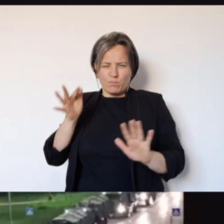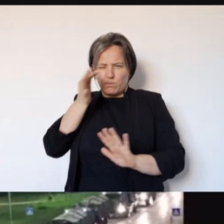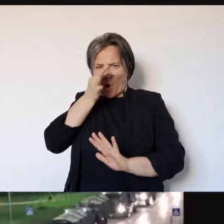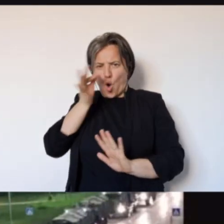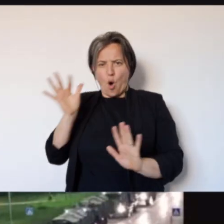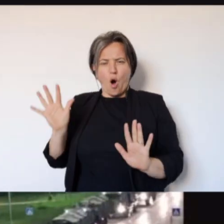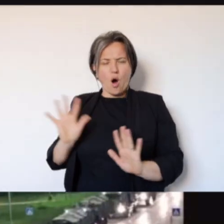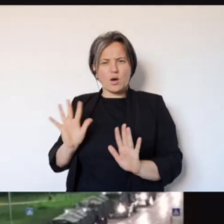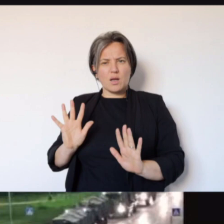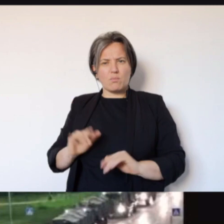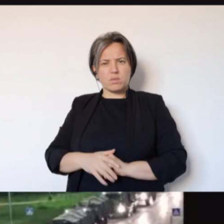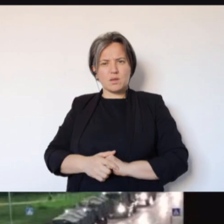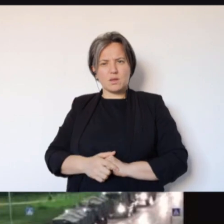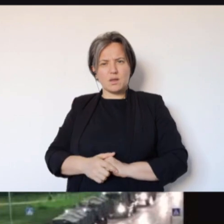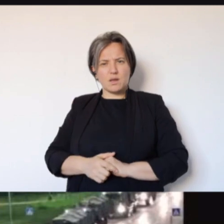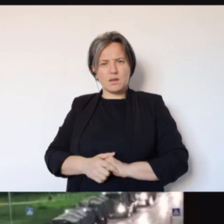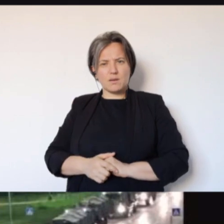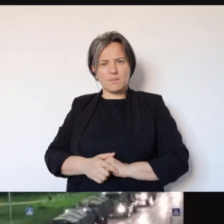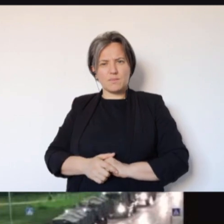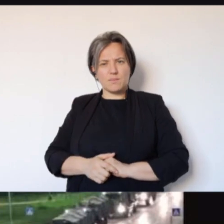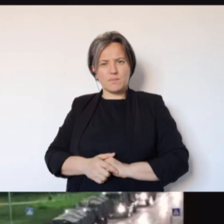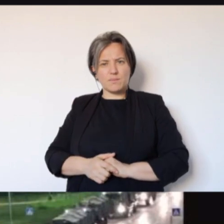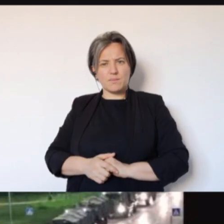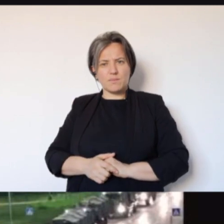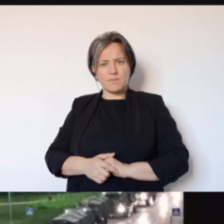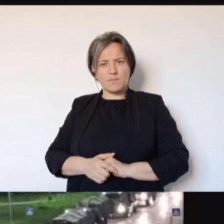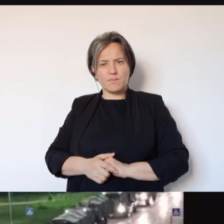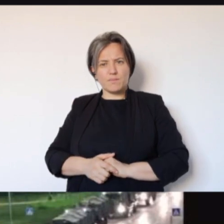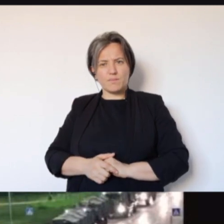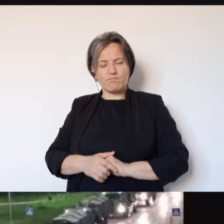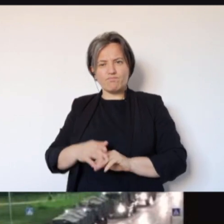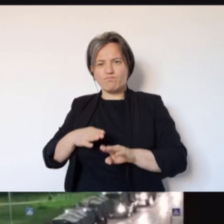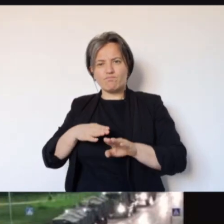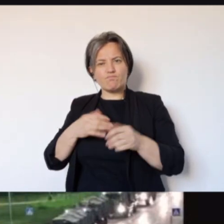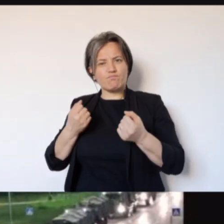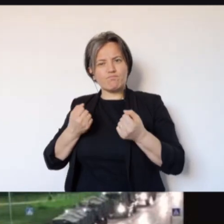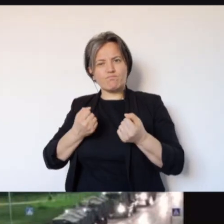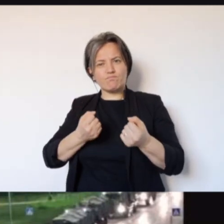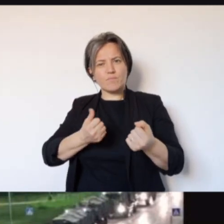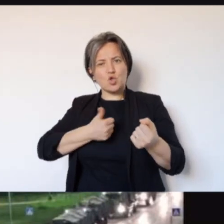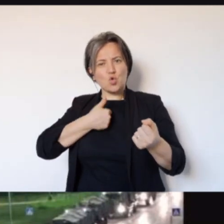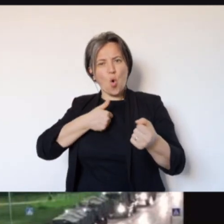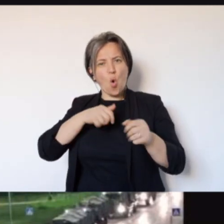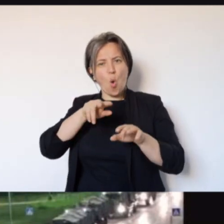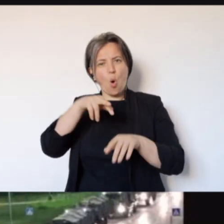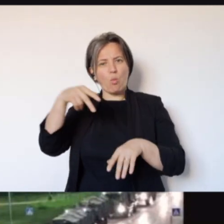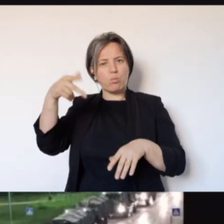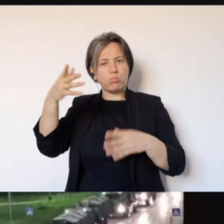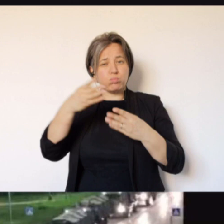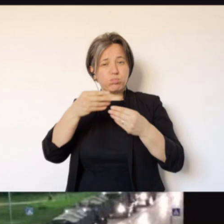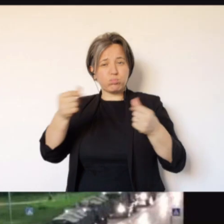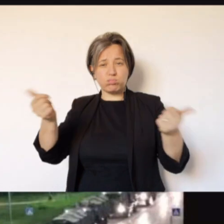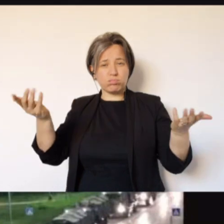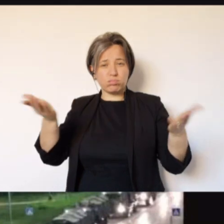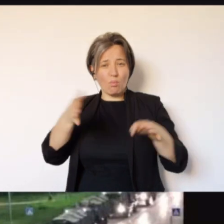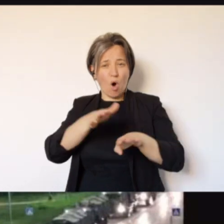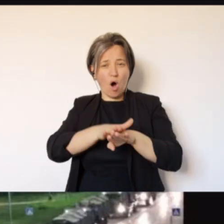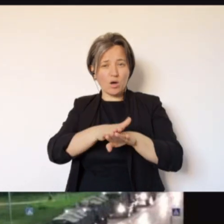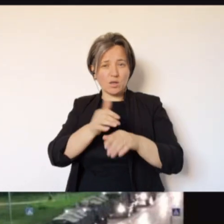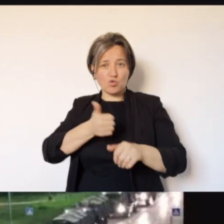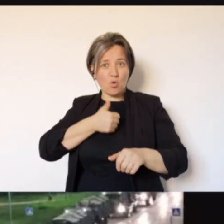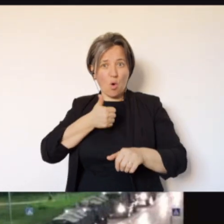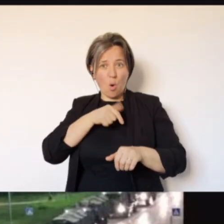peggiori che possa accadere, andare via da soli e per chi